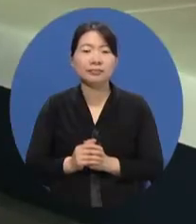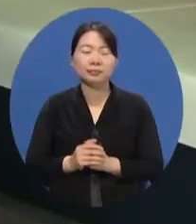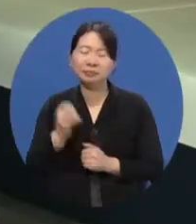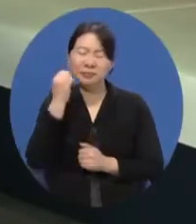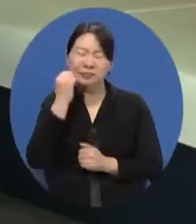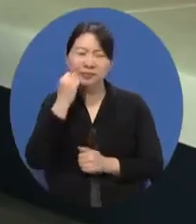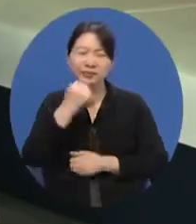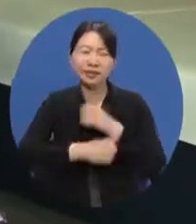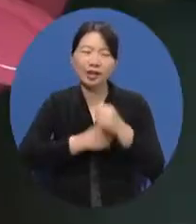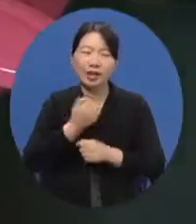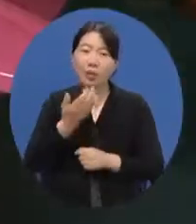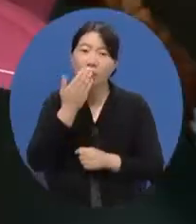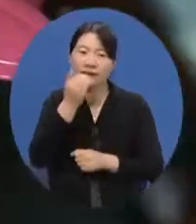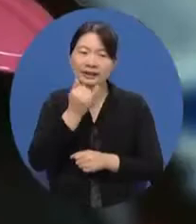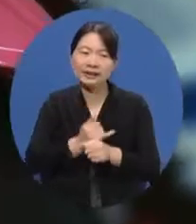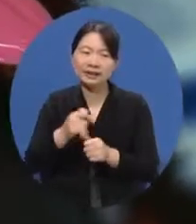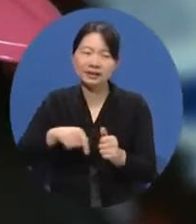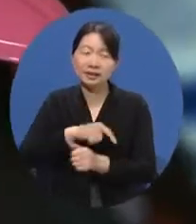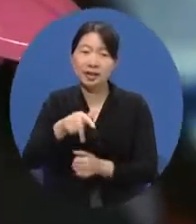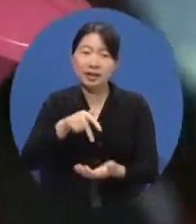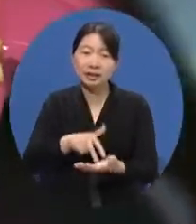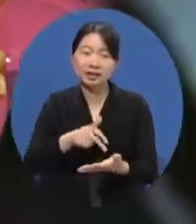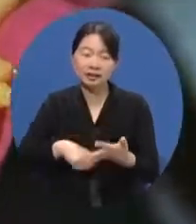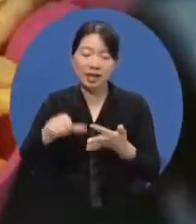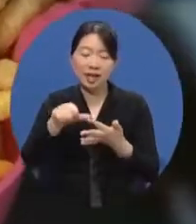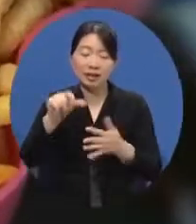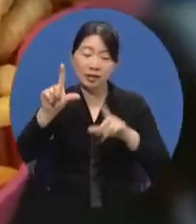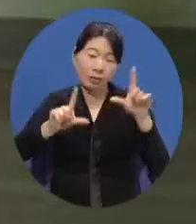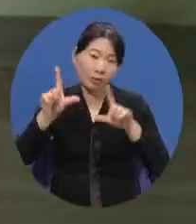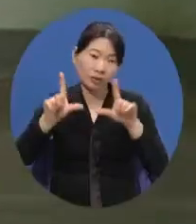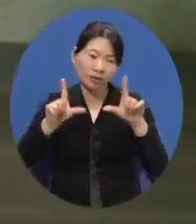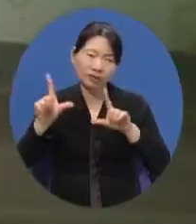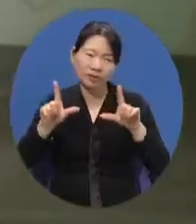과자를 마음껏 먹을 수 있는 상황에서 상기리의 모습은